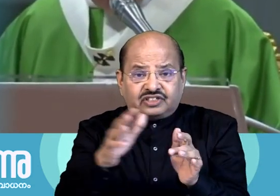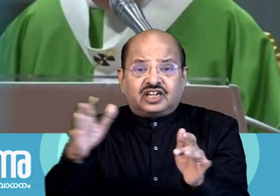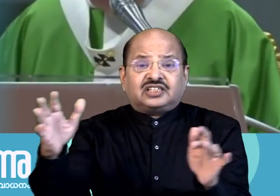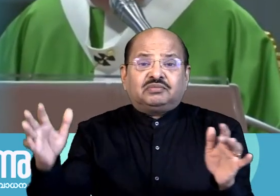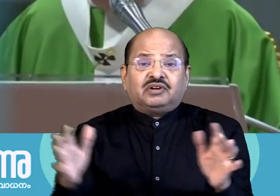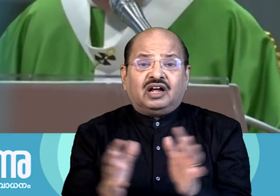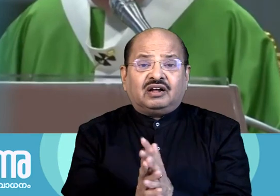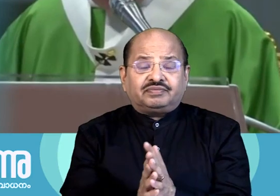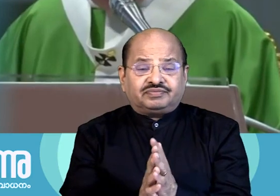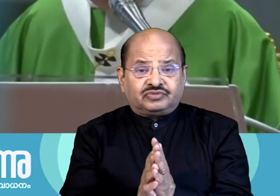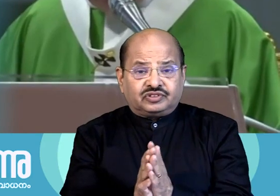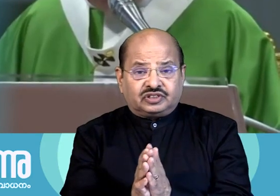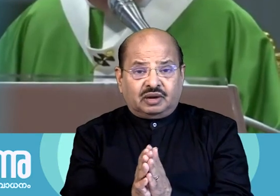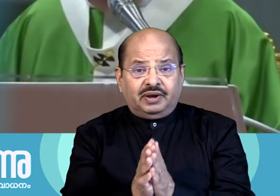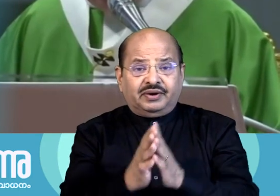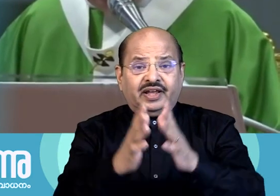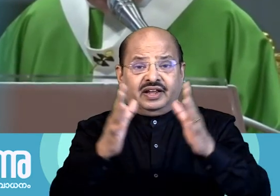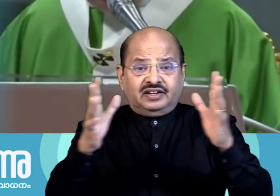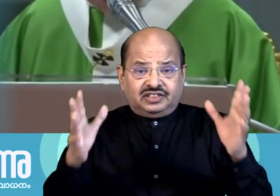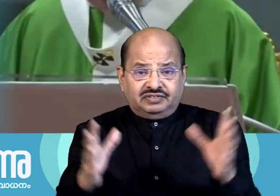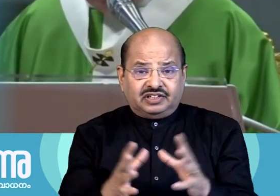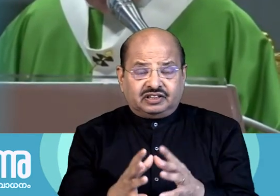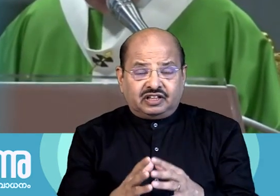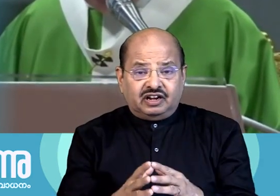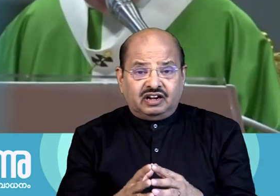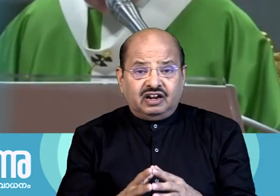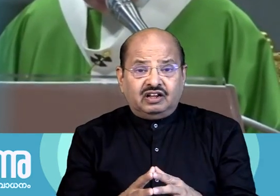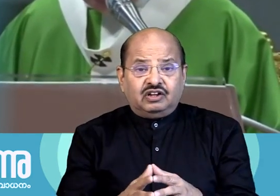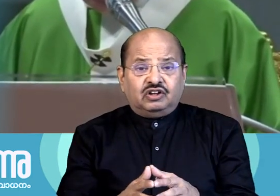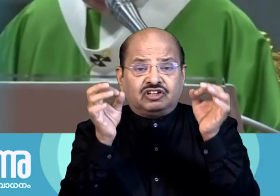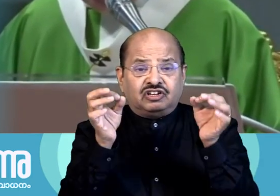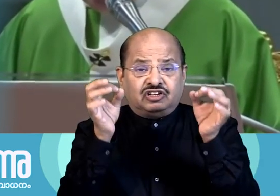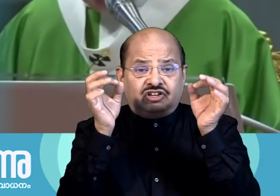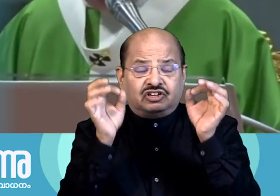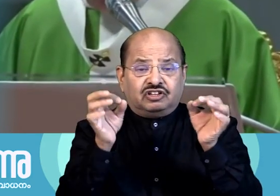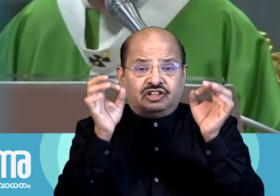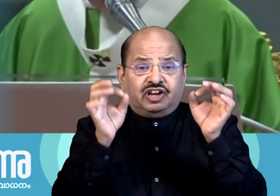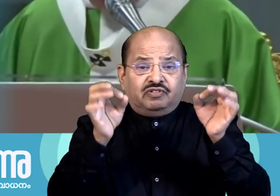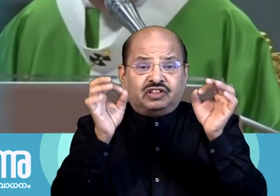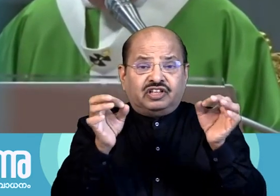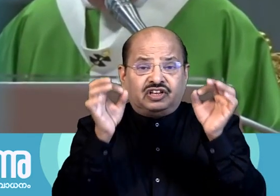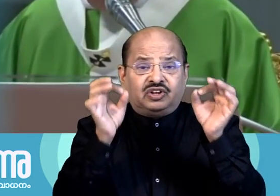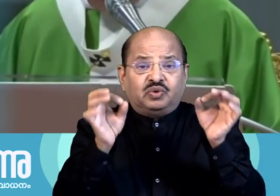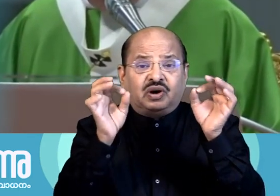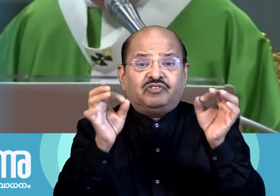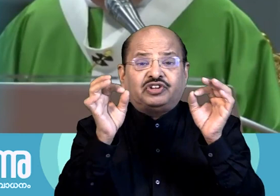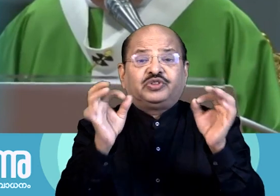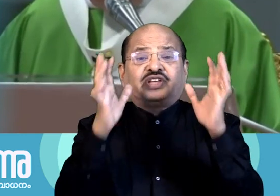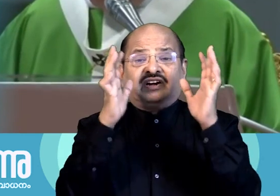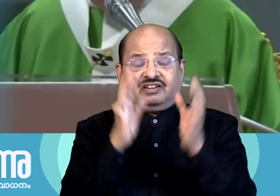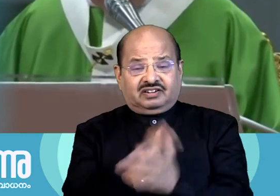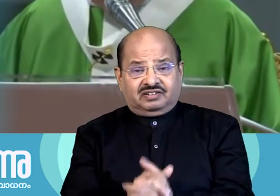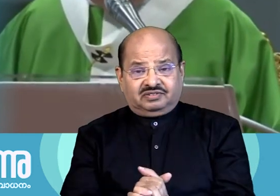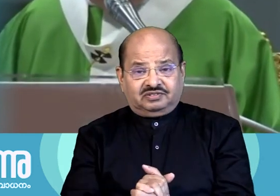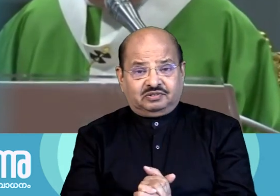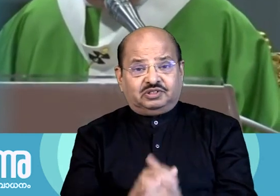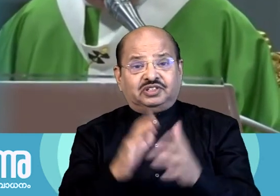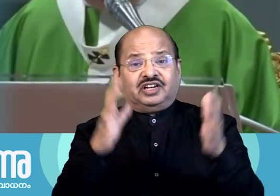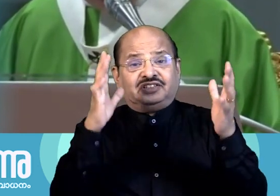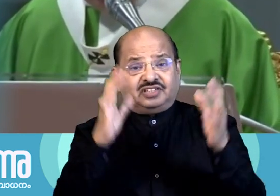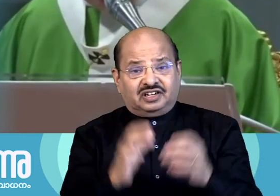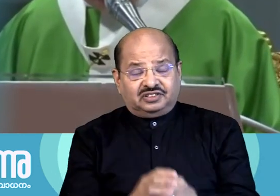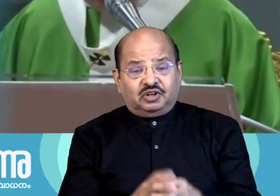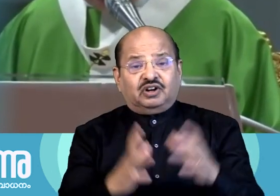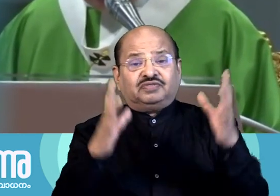പിന്നെ അതിനുശേഷമുള്ള സഭയുടെ ജീവിതത്തിൽ നിരവധി യുവ വിശുദ്ധർ,